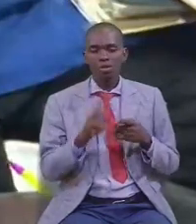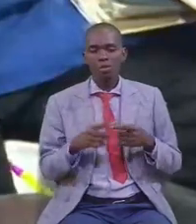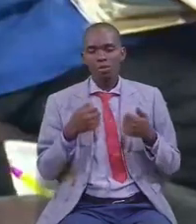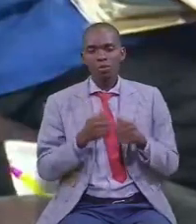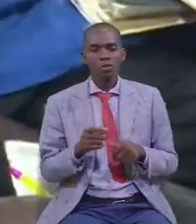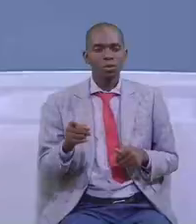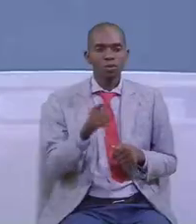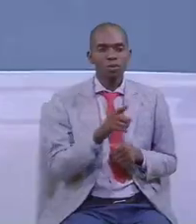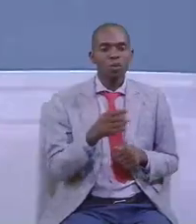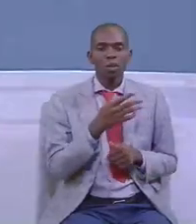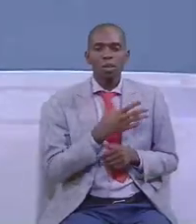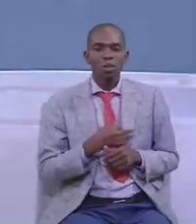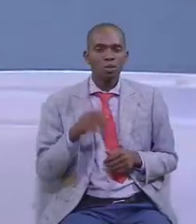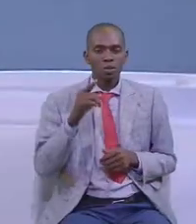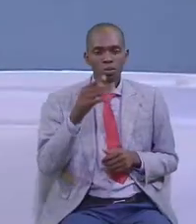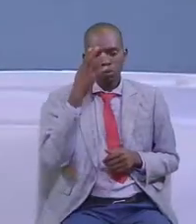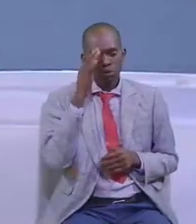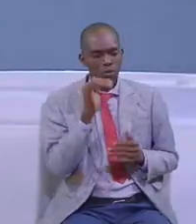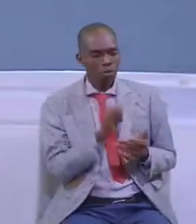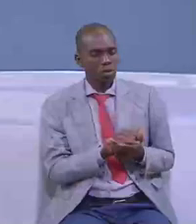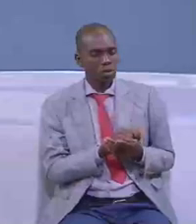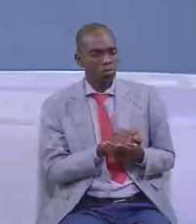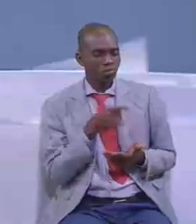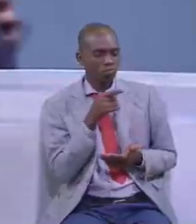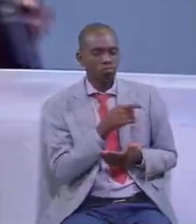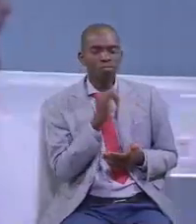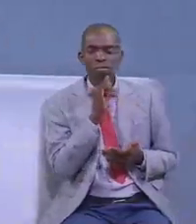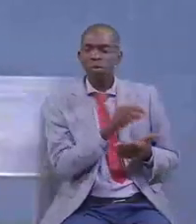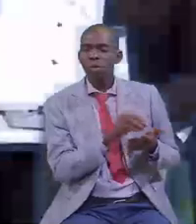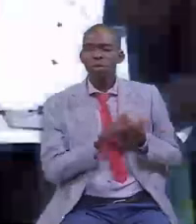Et tu sais que c'est le péché dans lequel ils vivent.